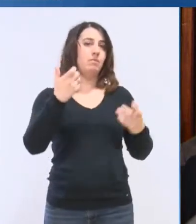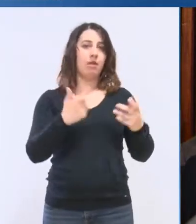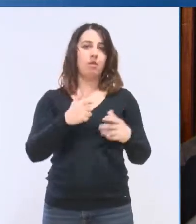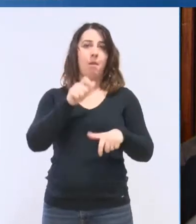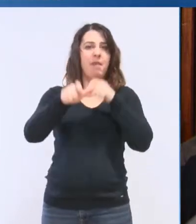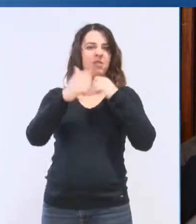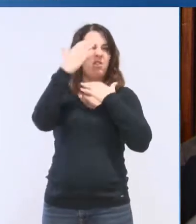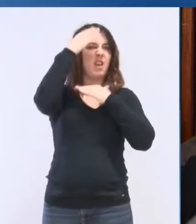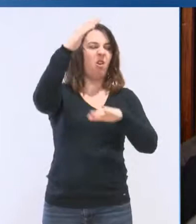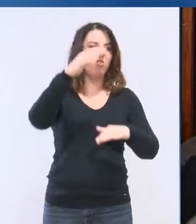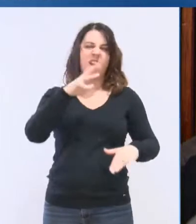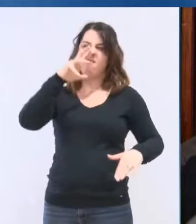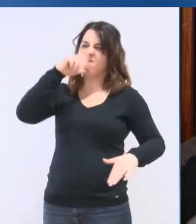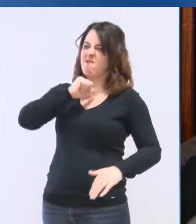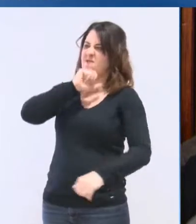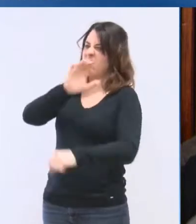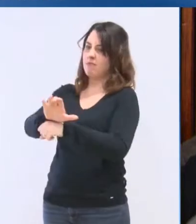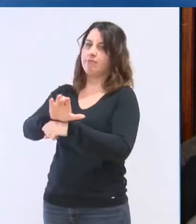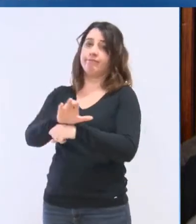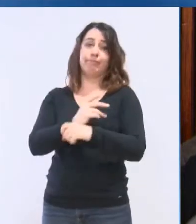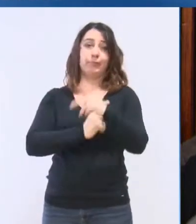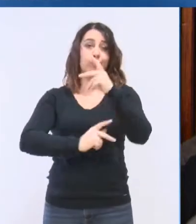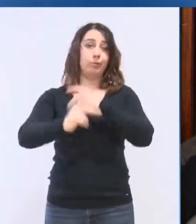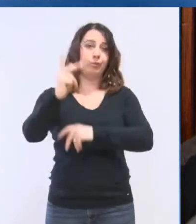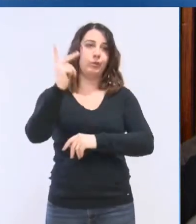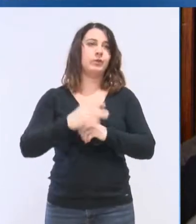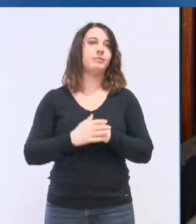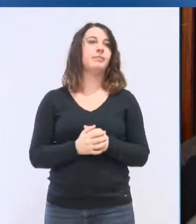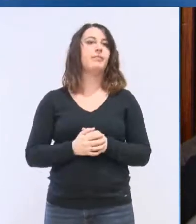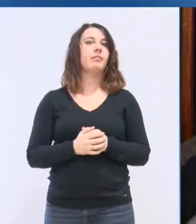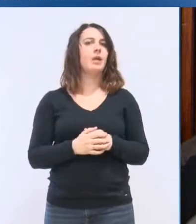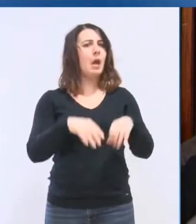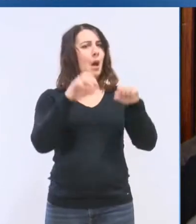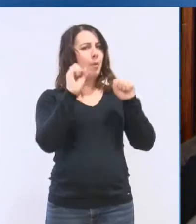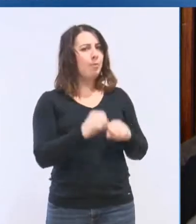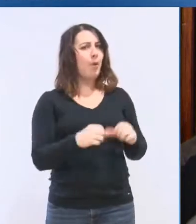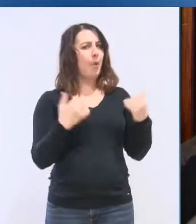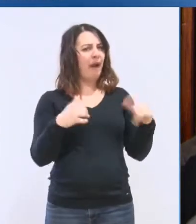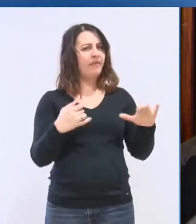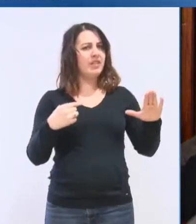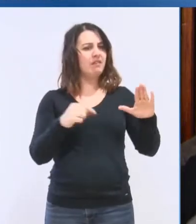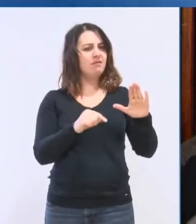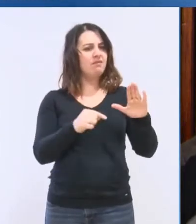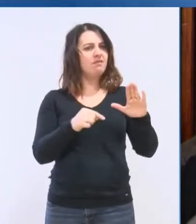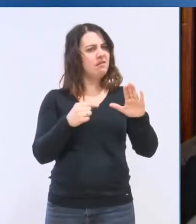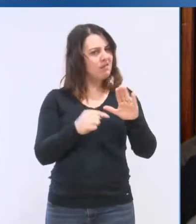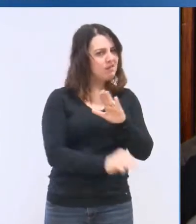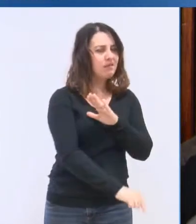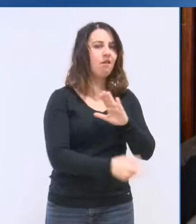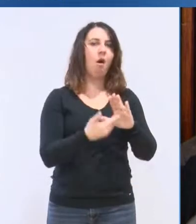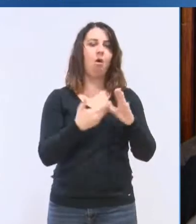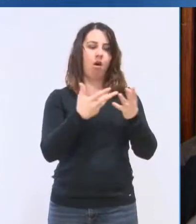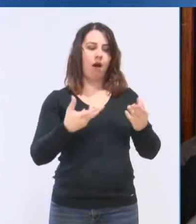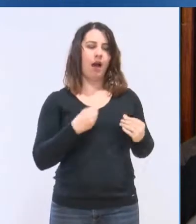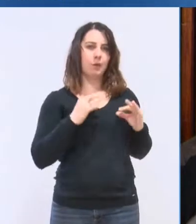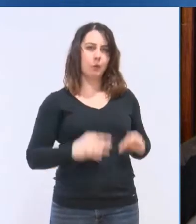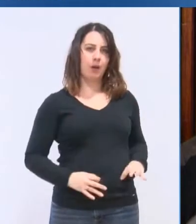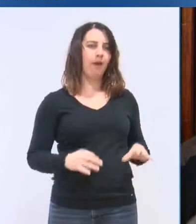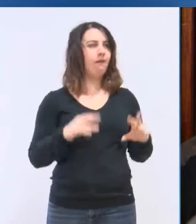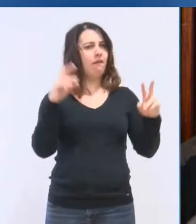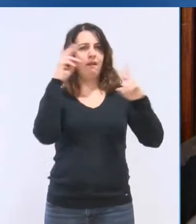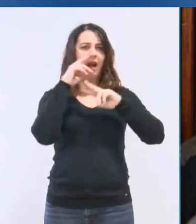aujourd'hui. Par contre, je pense que vous pourriez aller un peu plus loin dans l'accueil scolaire. La problématique n'est pas